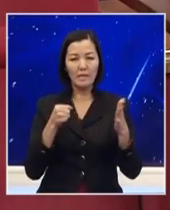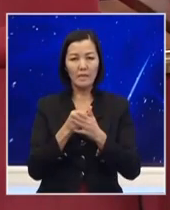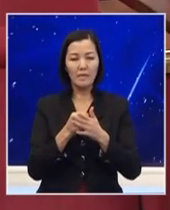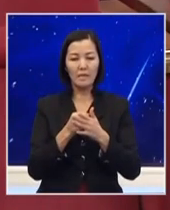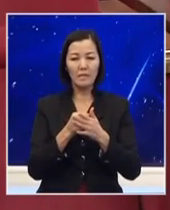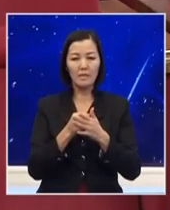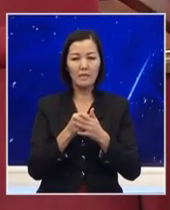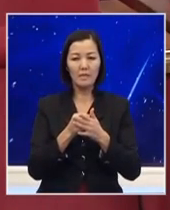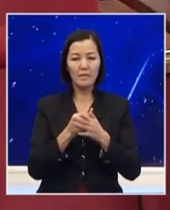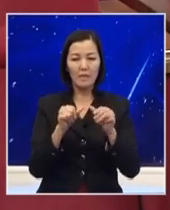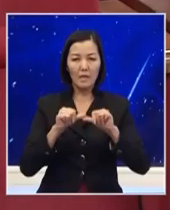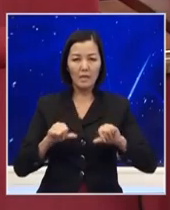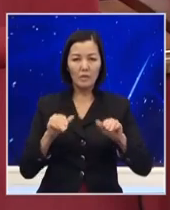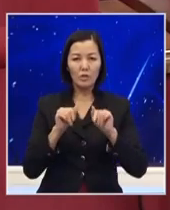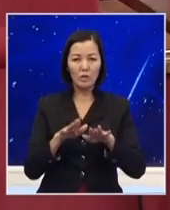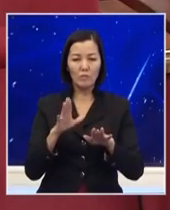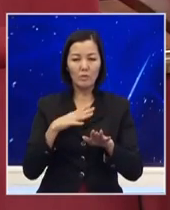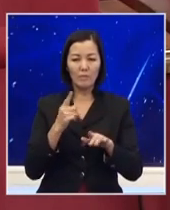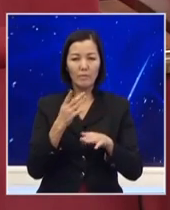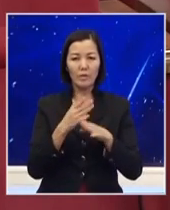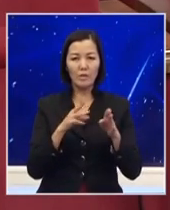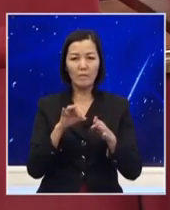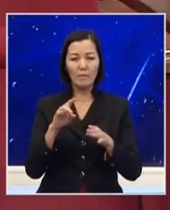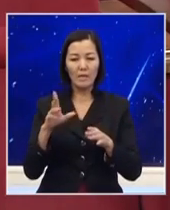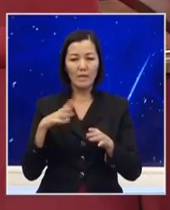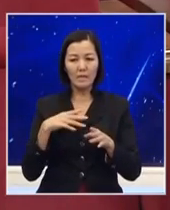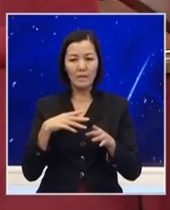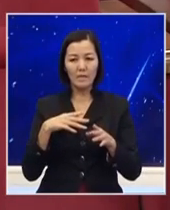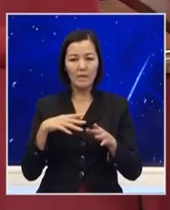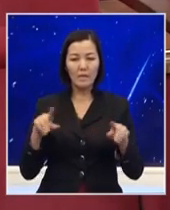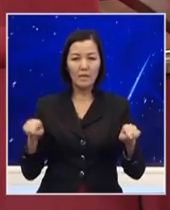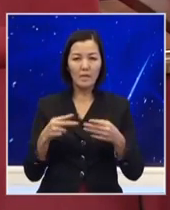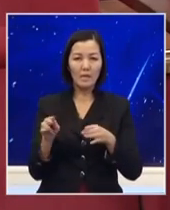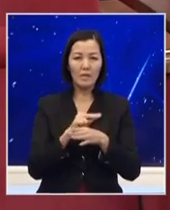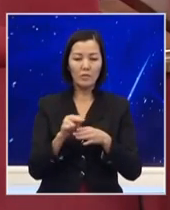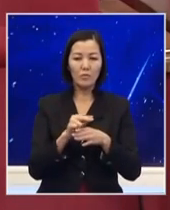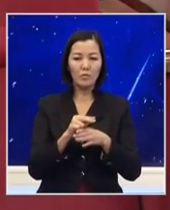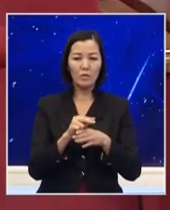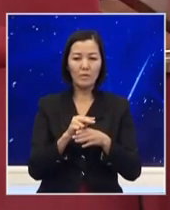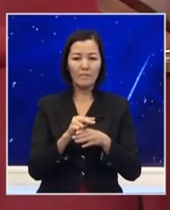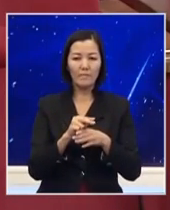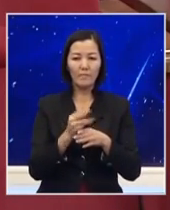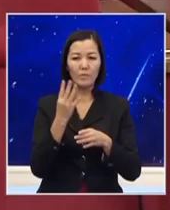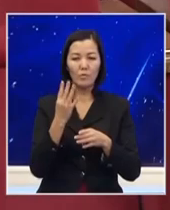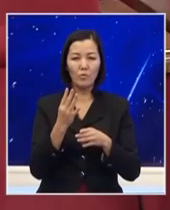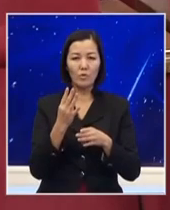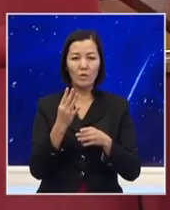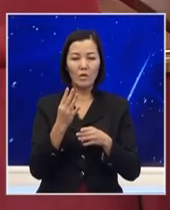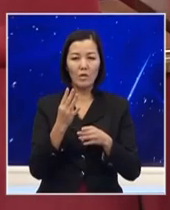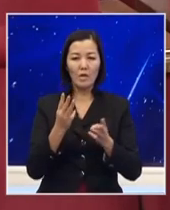аяғында экспертиза шығады. Примерно 1,5 миллиард ақша реконструкцияна, неге 4 котел керек,